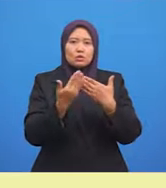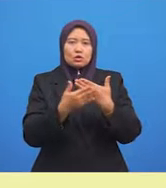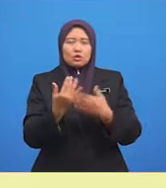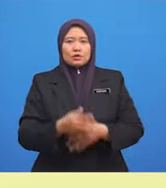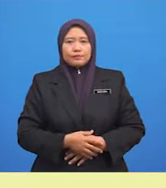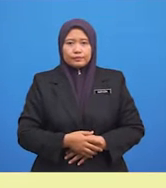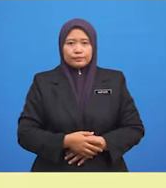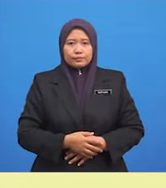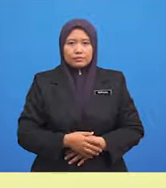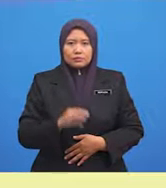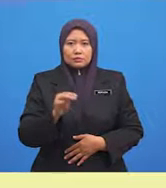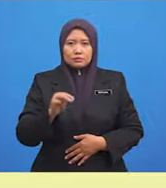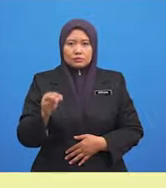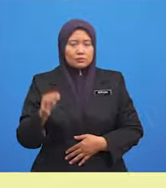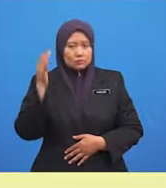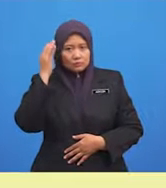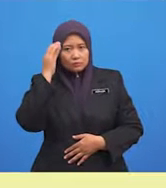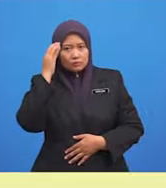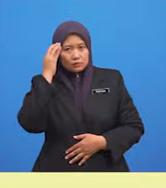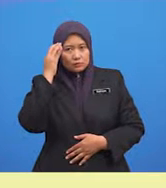Kita mulakan dengan contoh yang mudah.